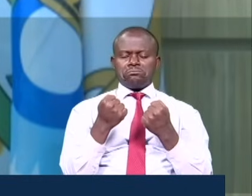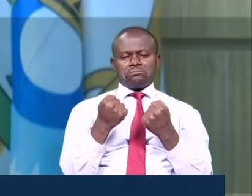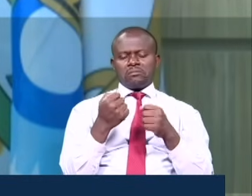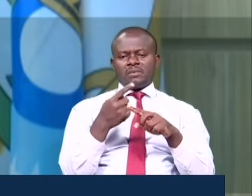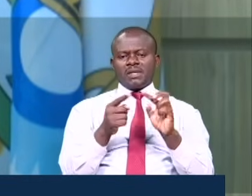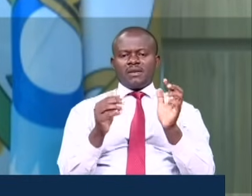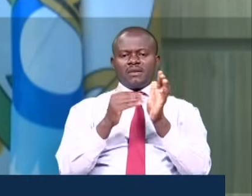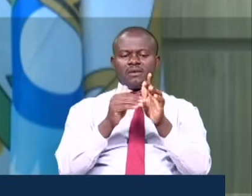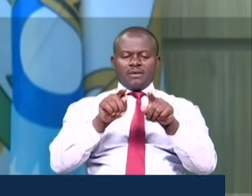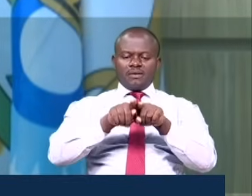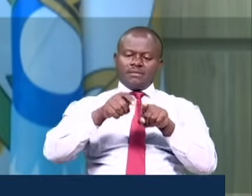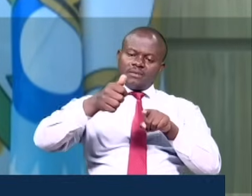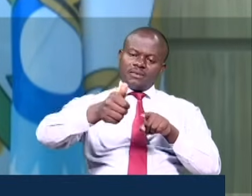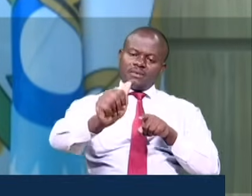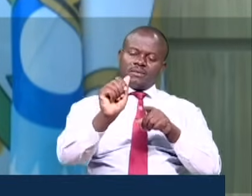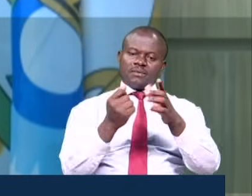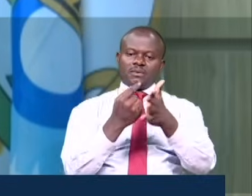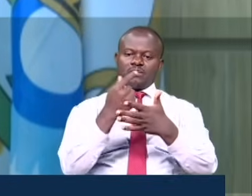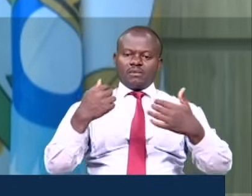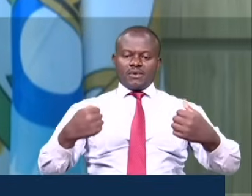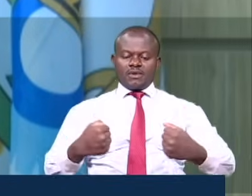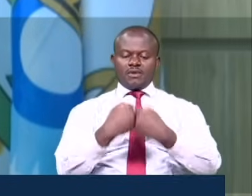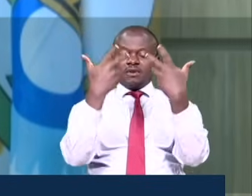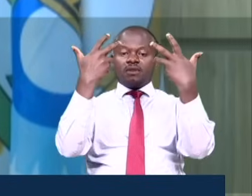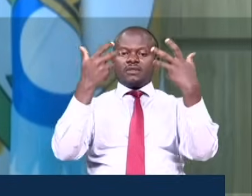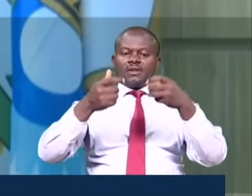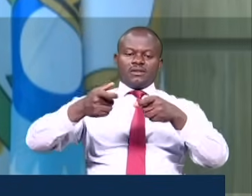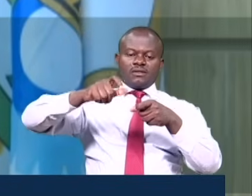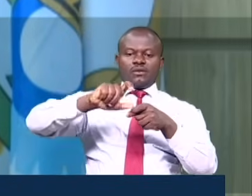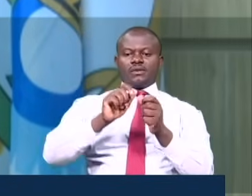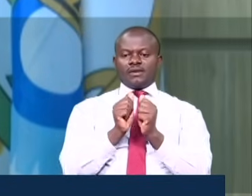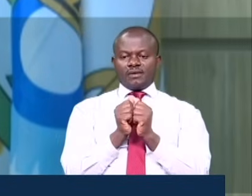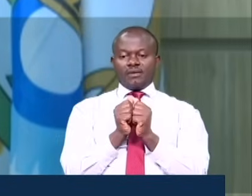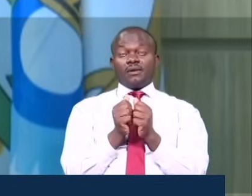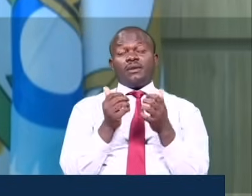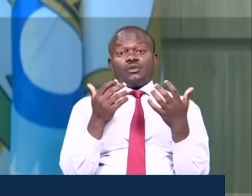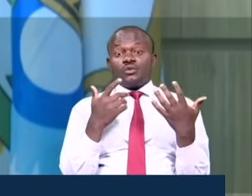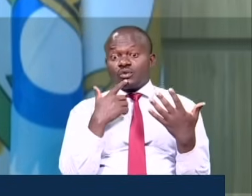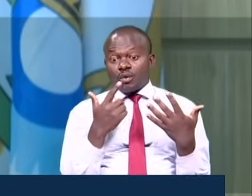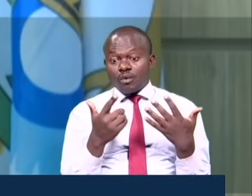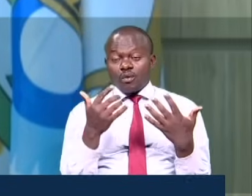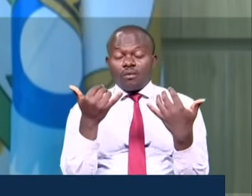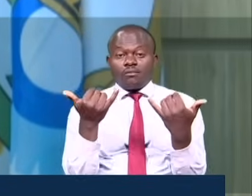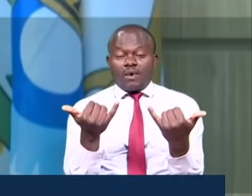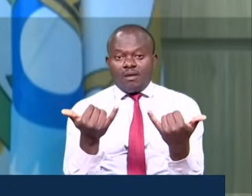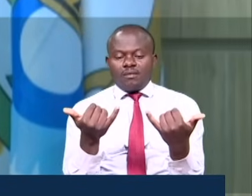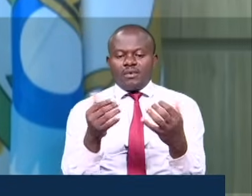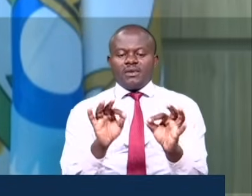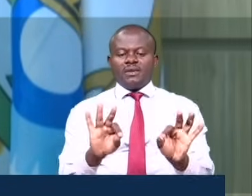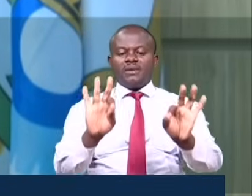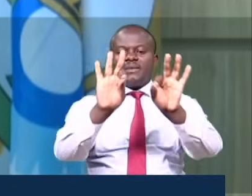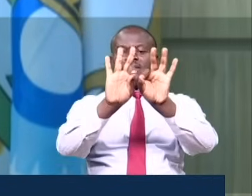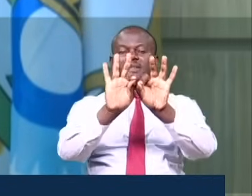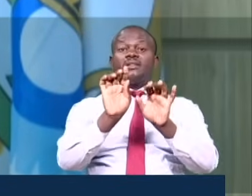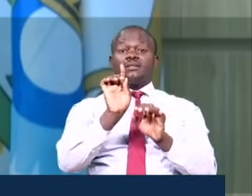nabyo bituma ingaruka z'ibiza ziyongera. Bityo ni ngombwa ko buri